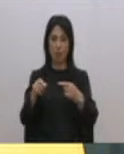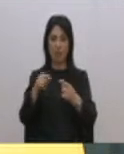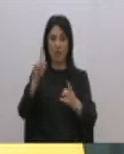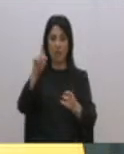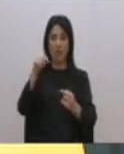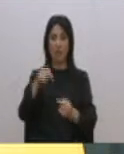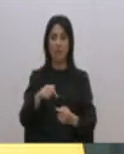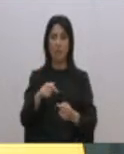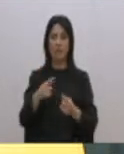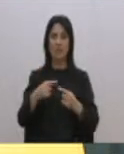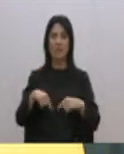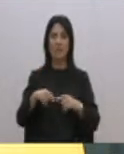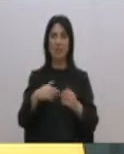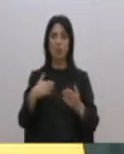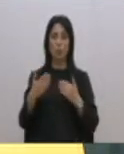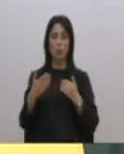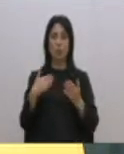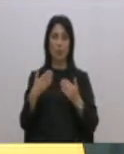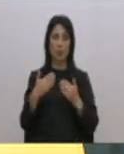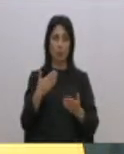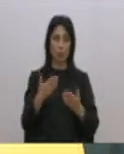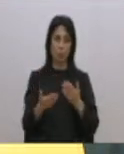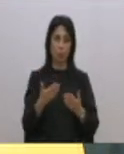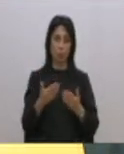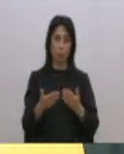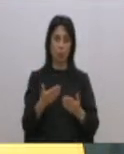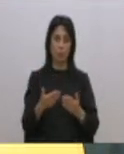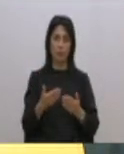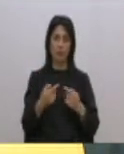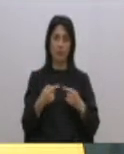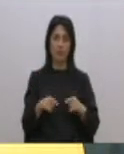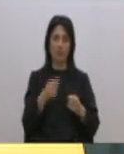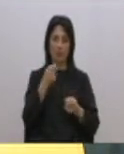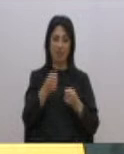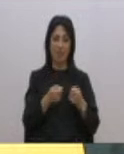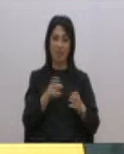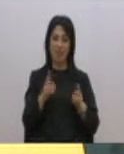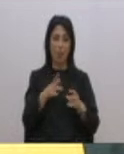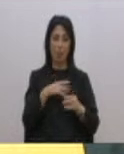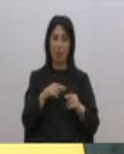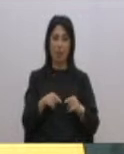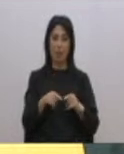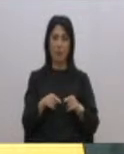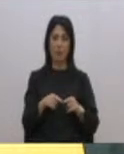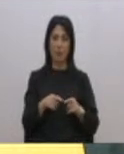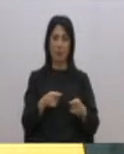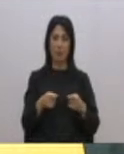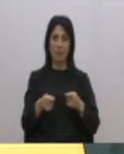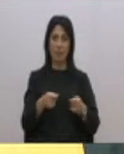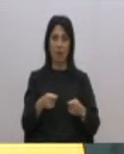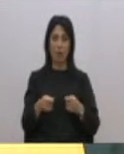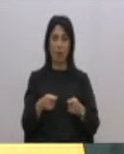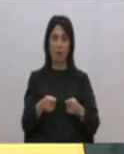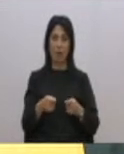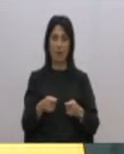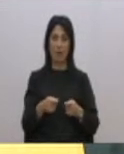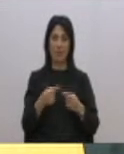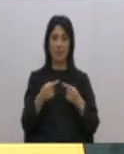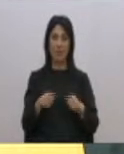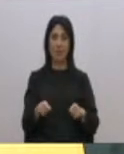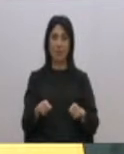შესაბამისი საზოგადოებრივი ურთიერთობები თუ სხვა დეტალები არ უნდა იყოს დარეგულირებული